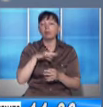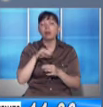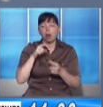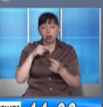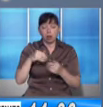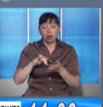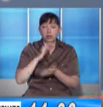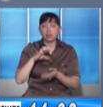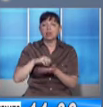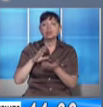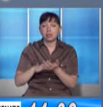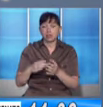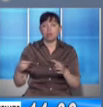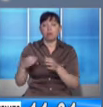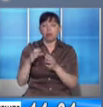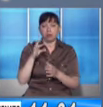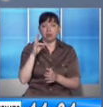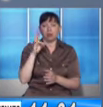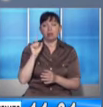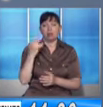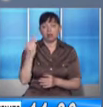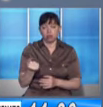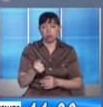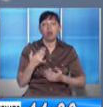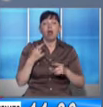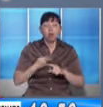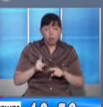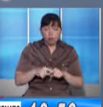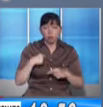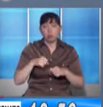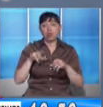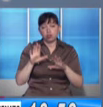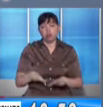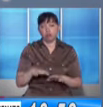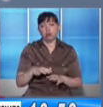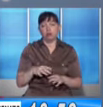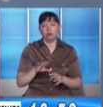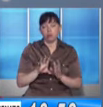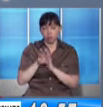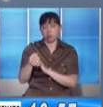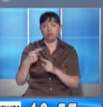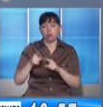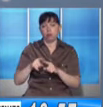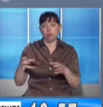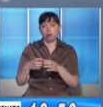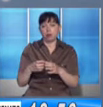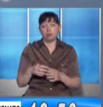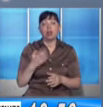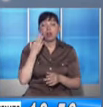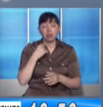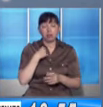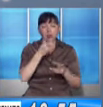în sectorul asociativ, în partid politic, și experiența pe care am acumulat-o în structurile de